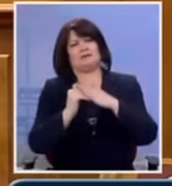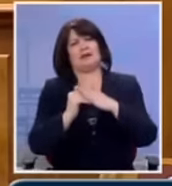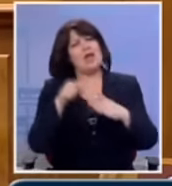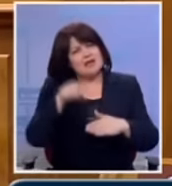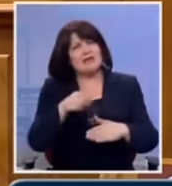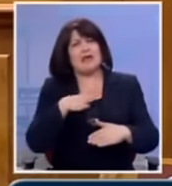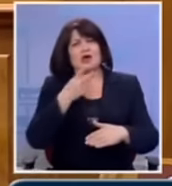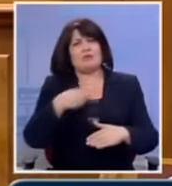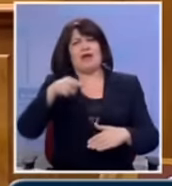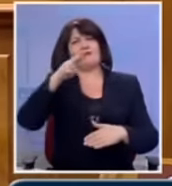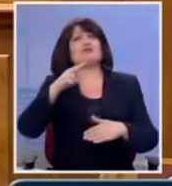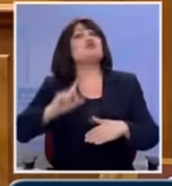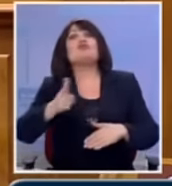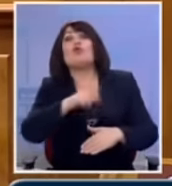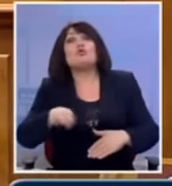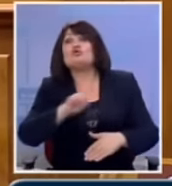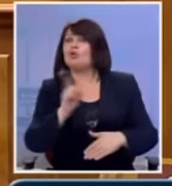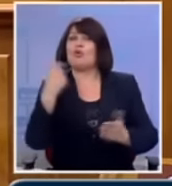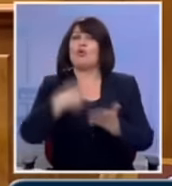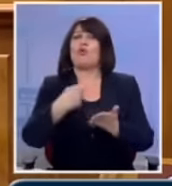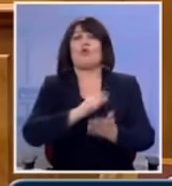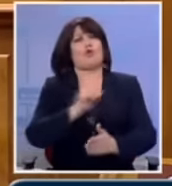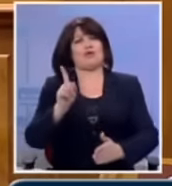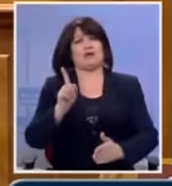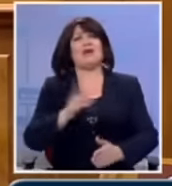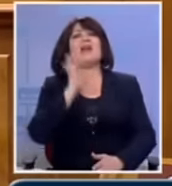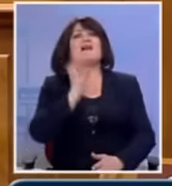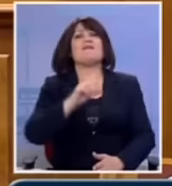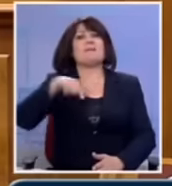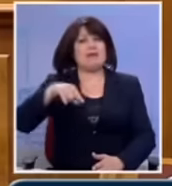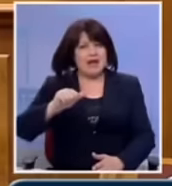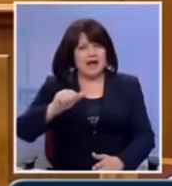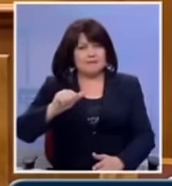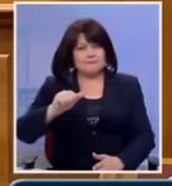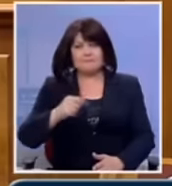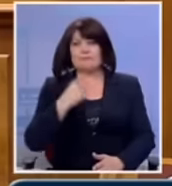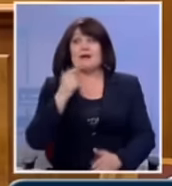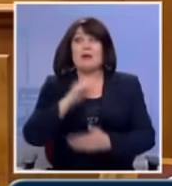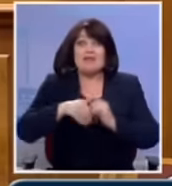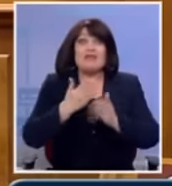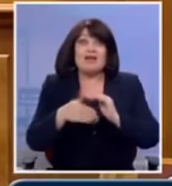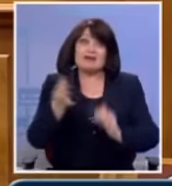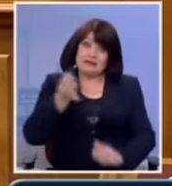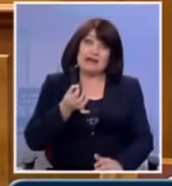βάρη. Όχι στους φτωχούς. Και ο ΦΠΑ για τον οποίο κόπτεστε.